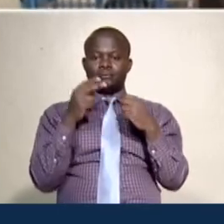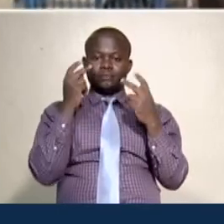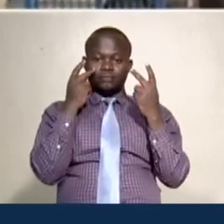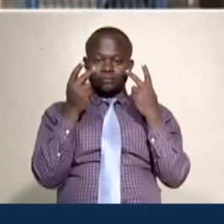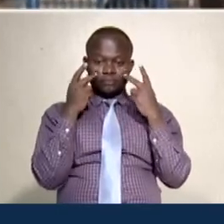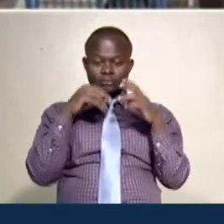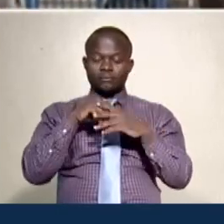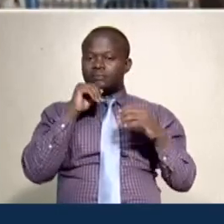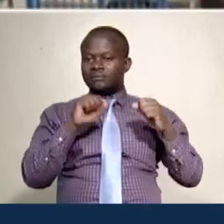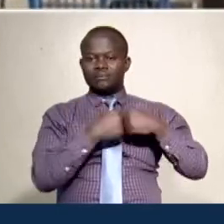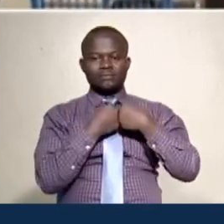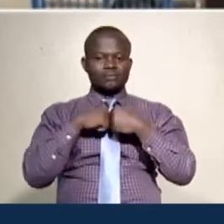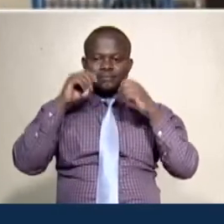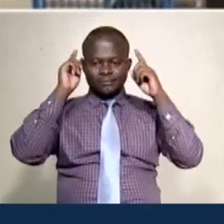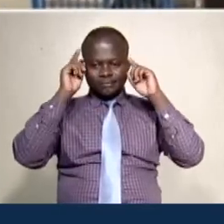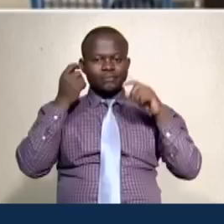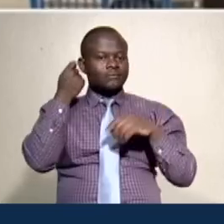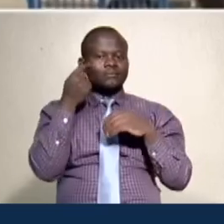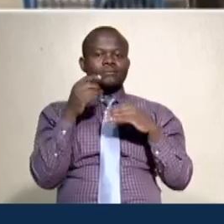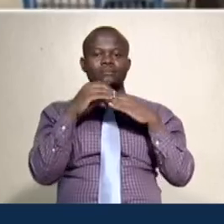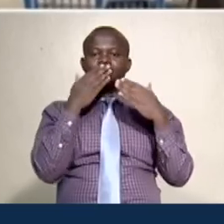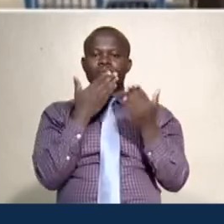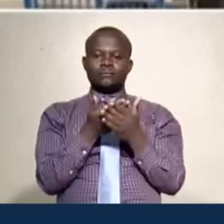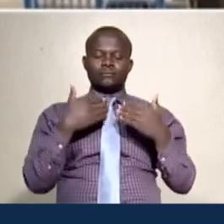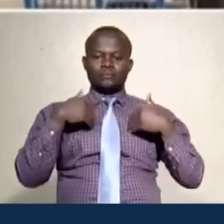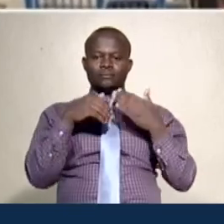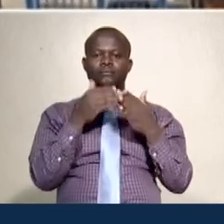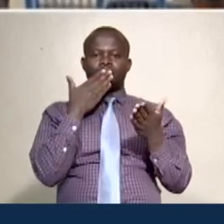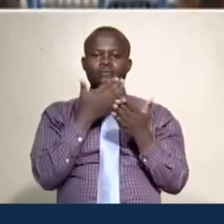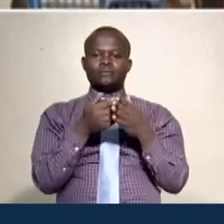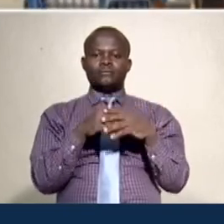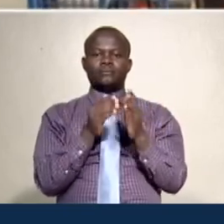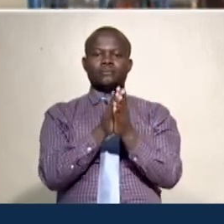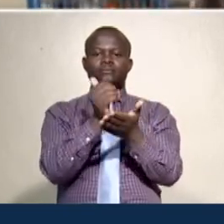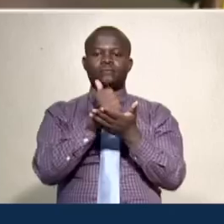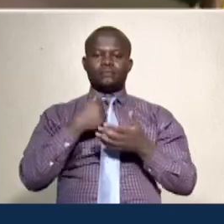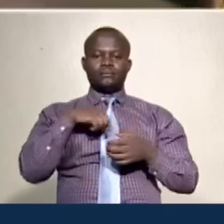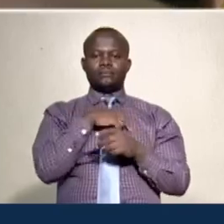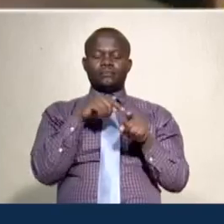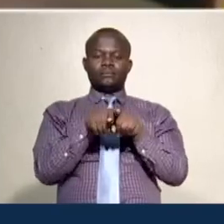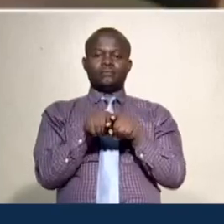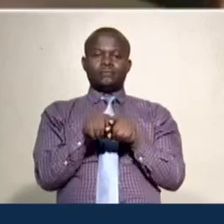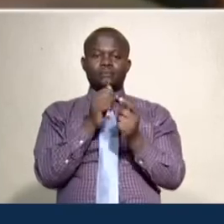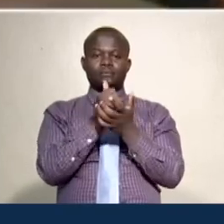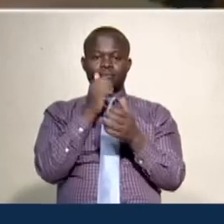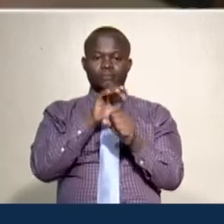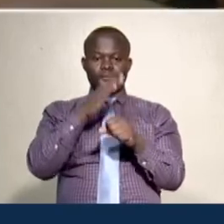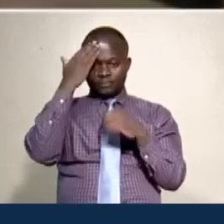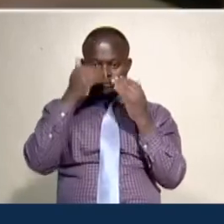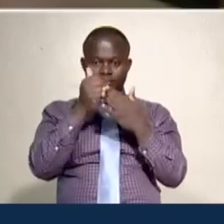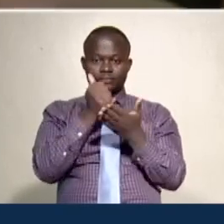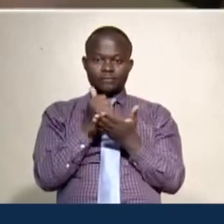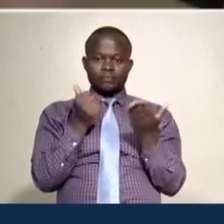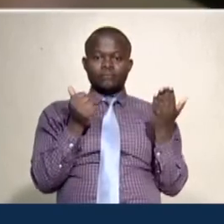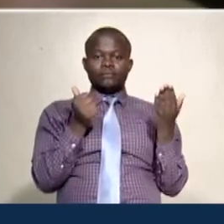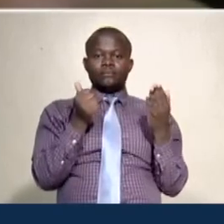mahane yabayemo ntaki, biba ari imiyoborere myiza n'ubuzima bwiza muri rusange, biradufasha nk'abaturage. Birakidufasha kuko bidufasha